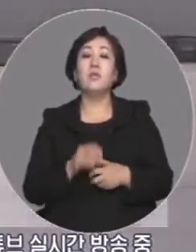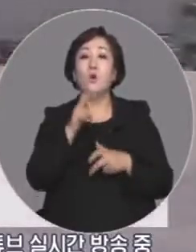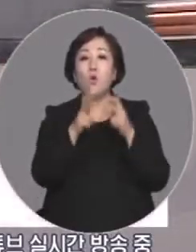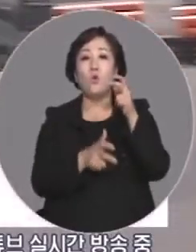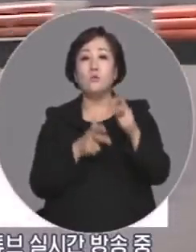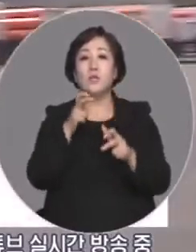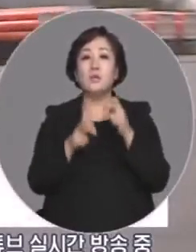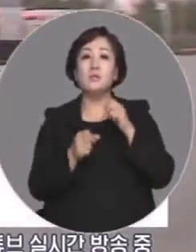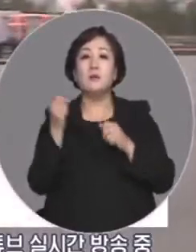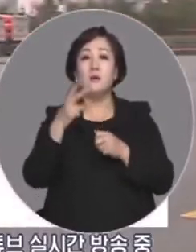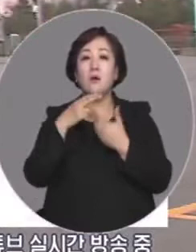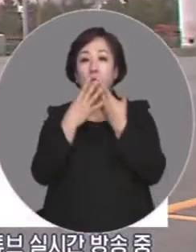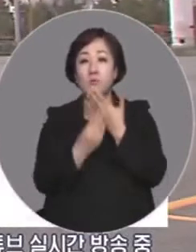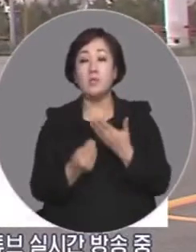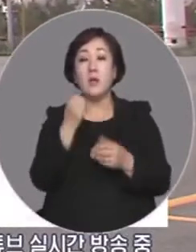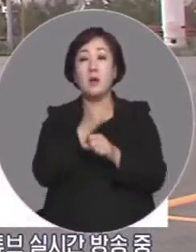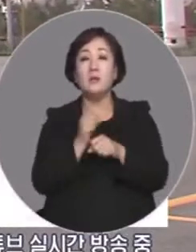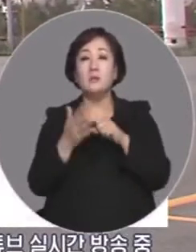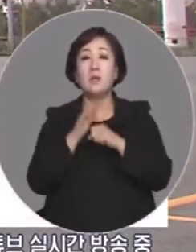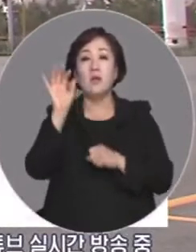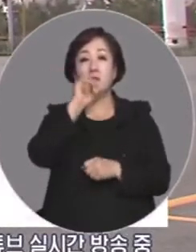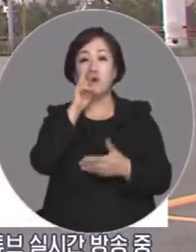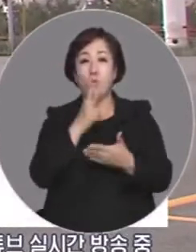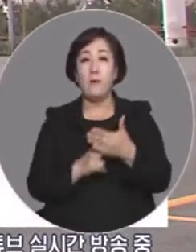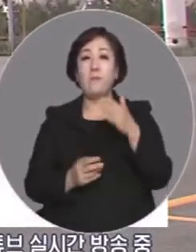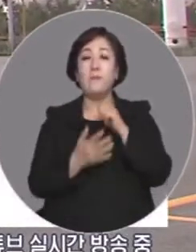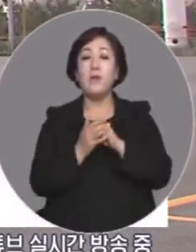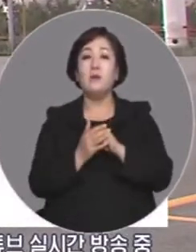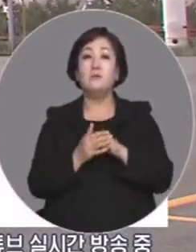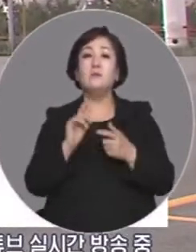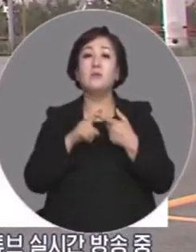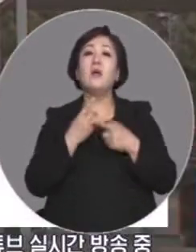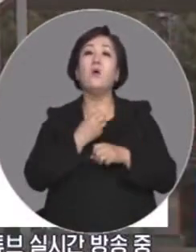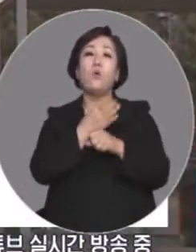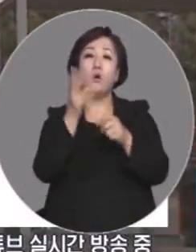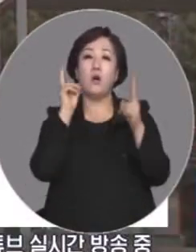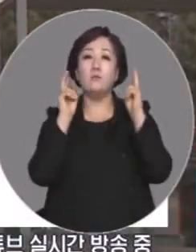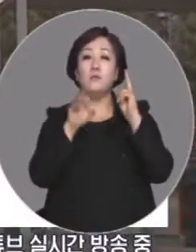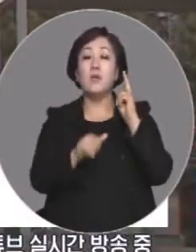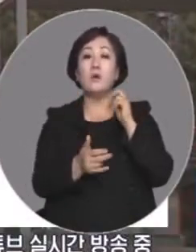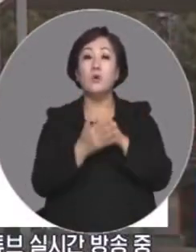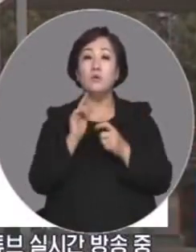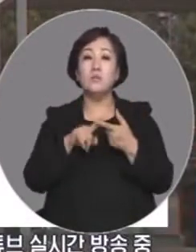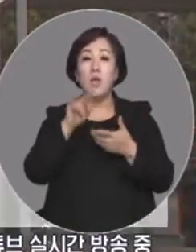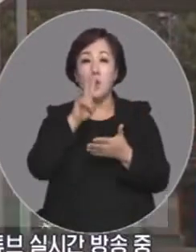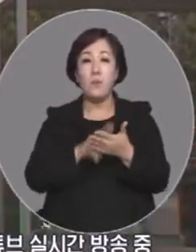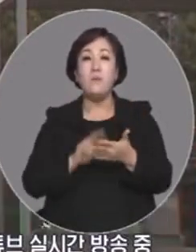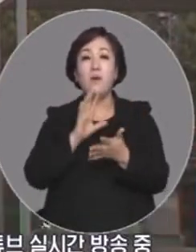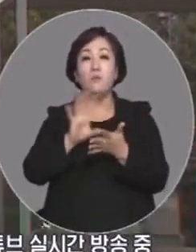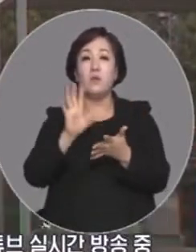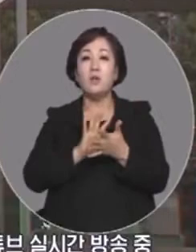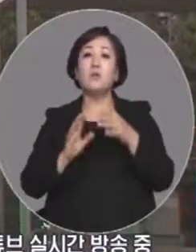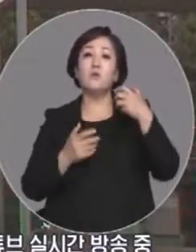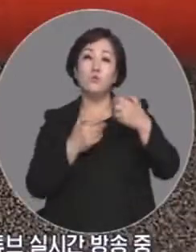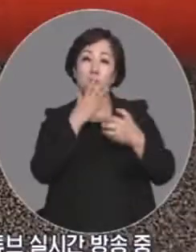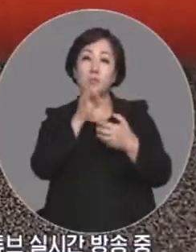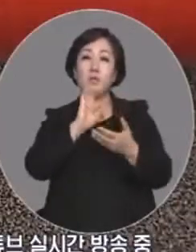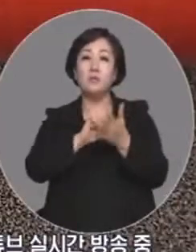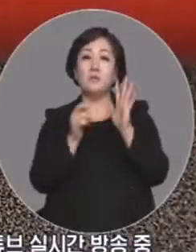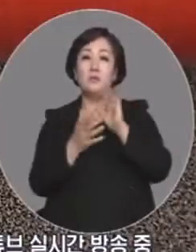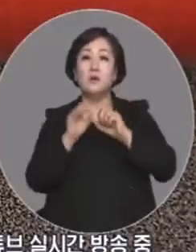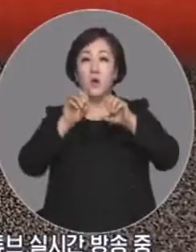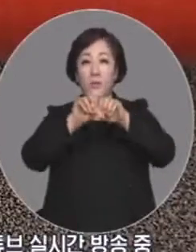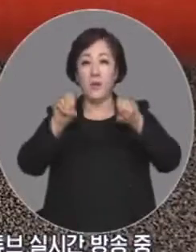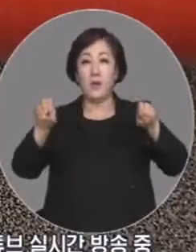공단에서 부생수소를 받아 전국에 판매하고 있는 울산의 한 공급업체입니다. 판매 물량의 90% 이상을